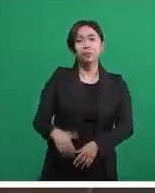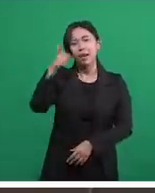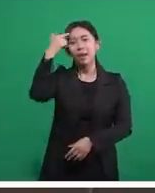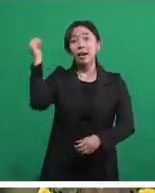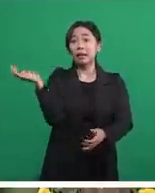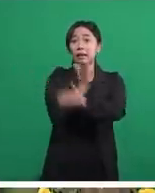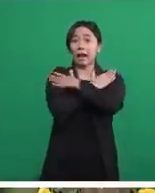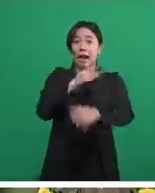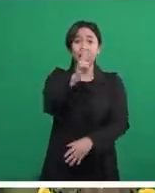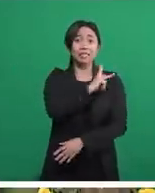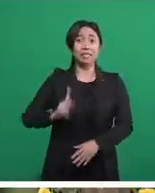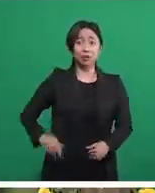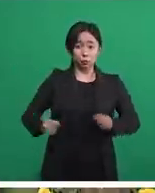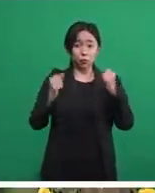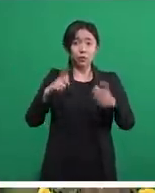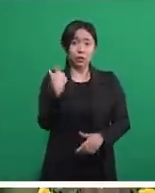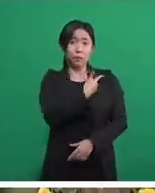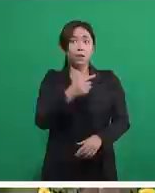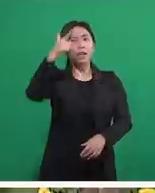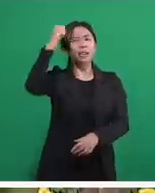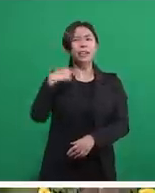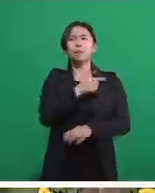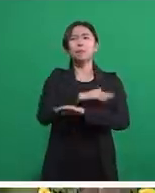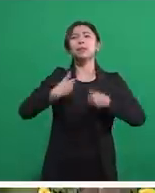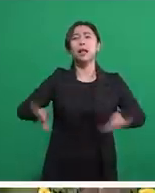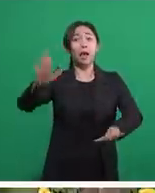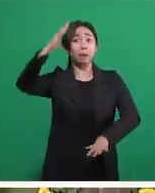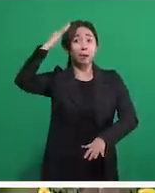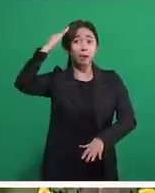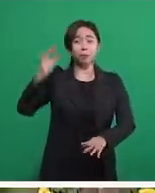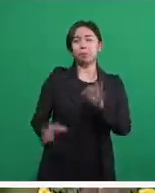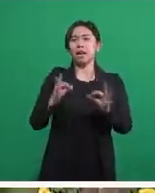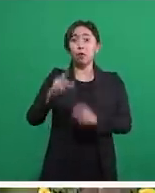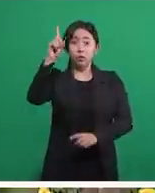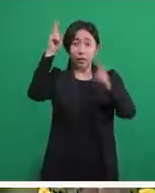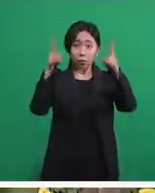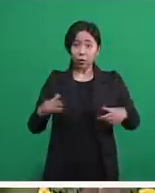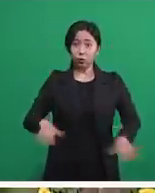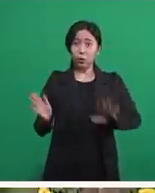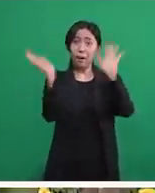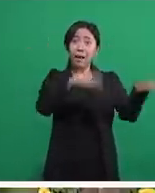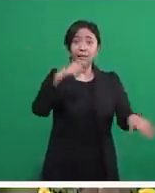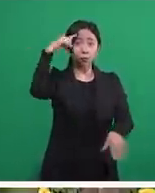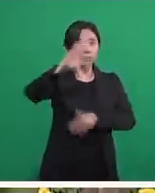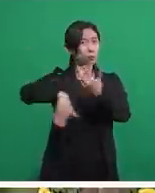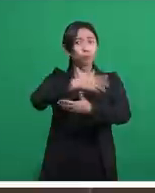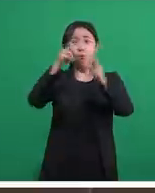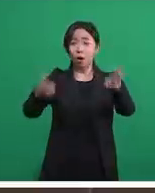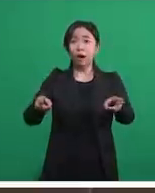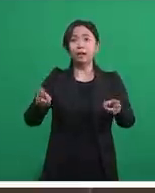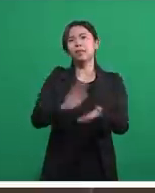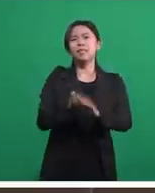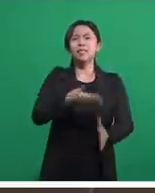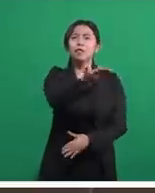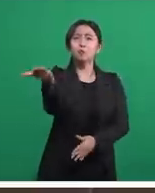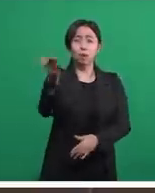Sebab kasih Kristus yang menguasai kami, karena kami telah mengerti bahwa jika satu orang sudah mati untuk semua orang, maka